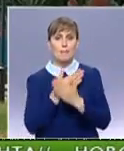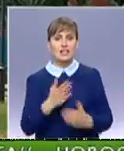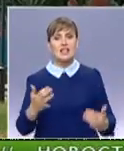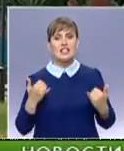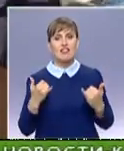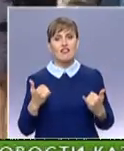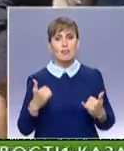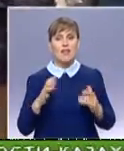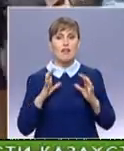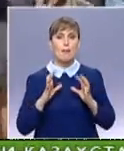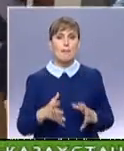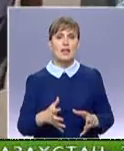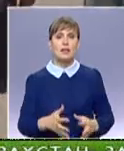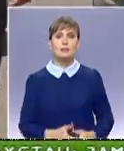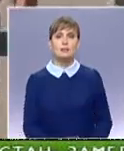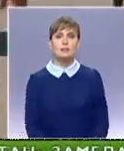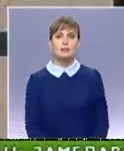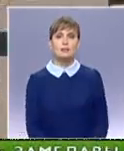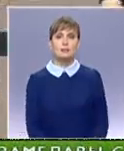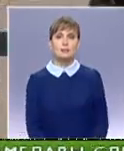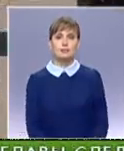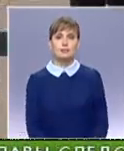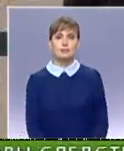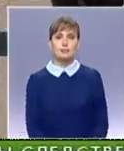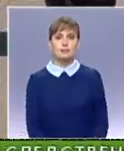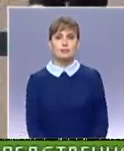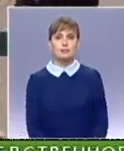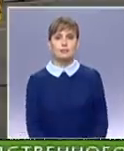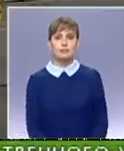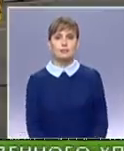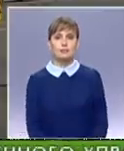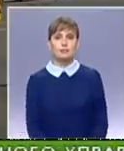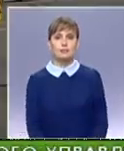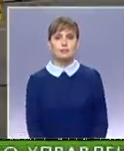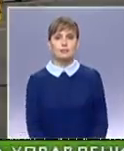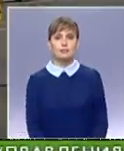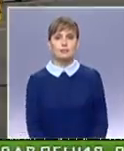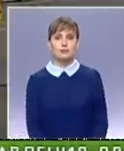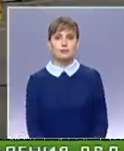современного мира. Шадра Жалдыбаева, Ануар Карбозов, Талап Сагимбаев, телеканал «Алматы».